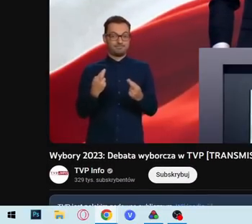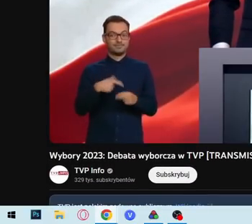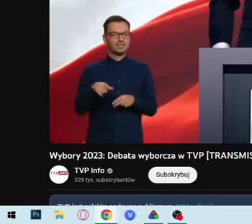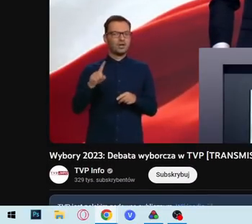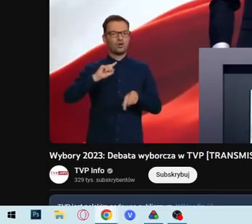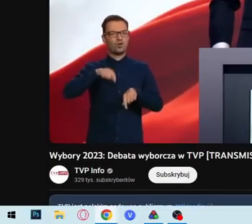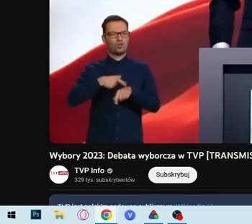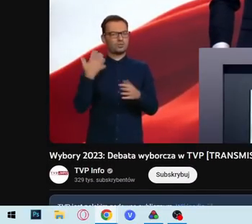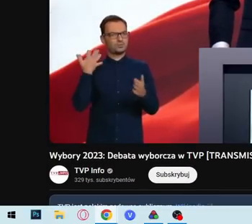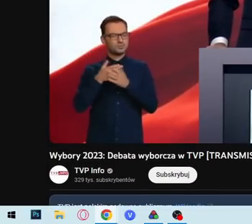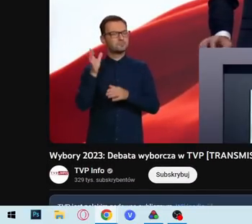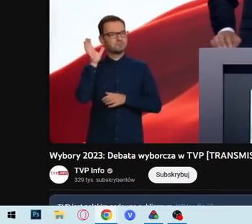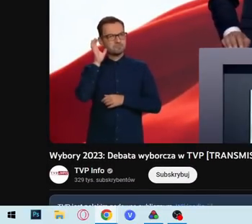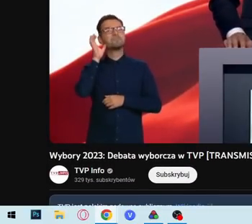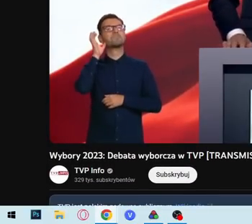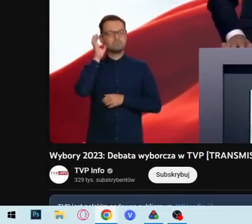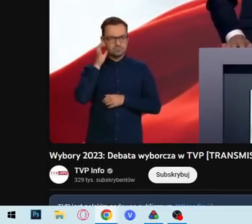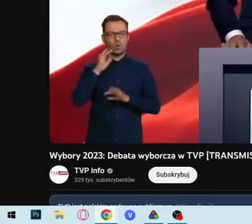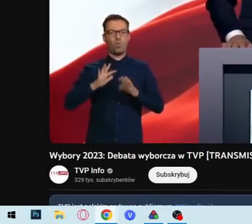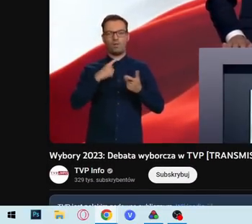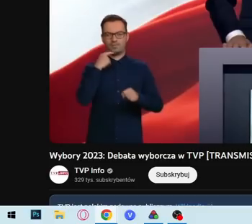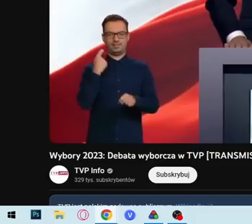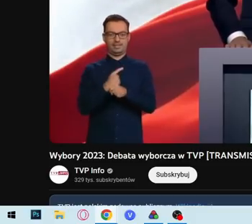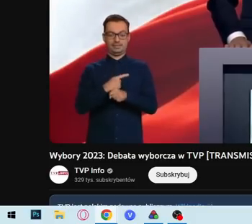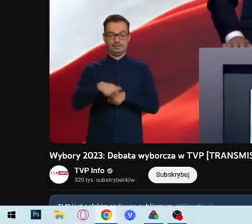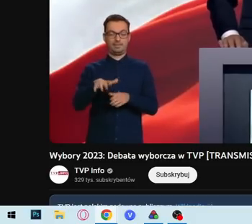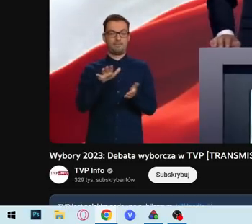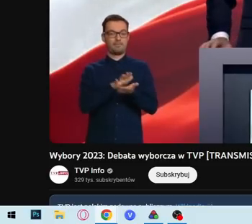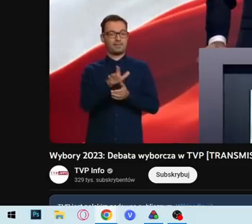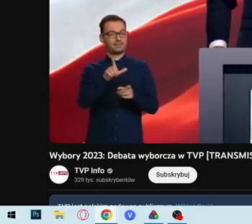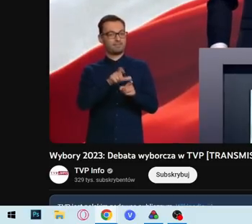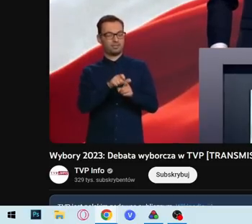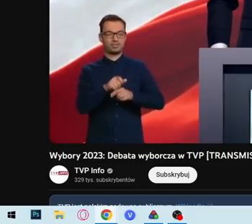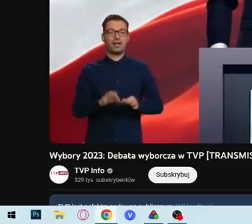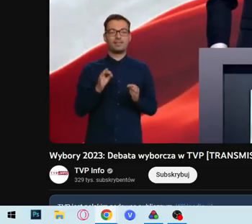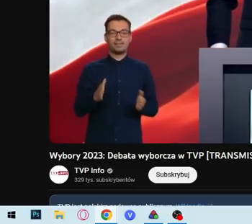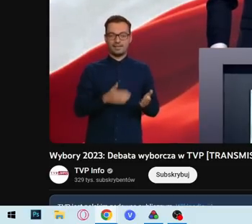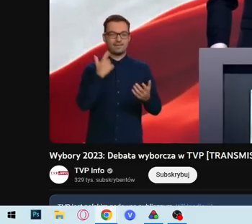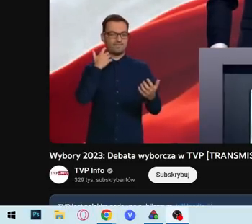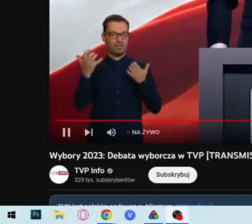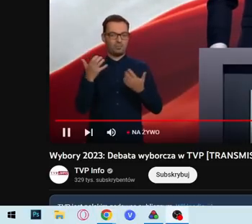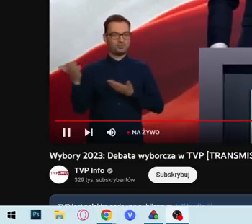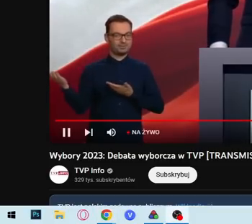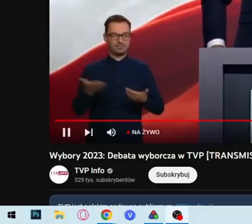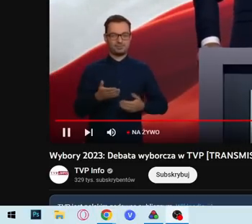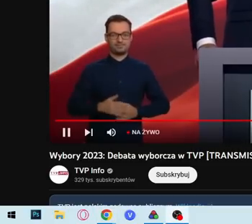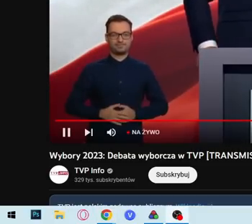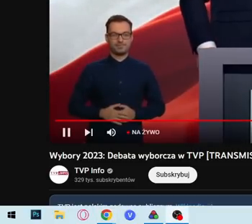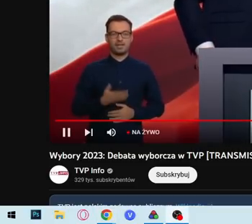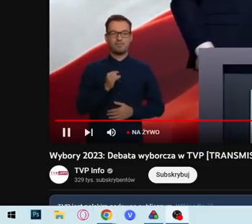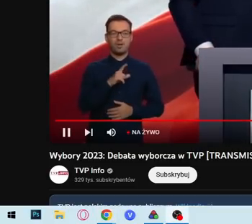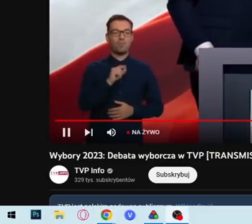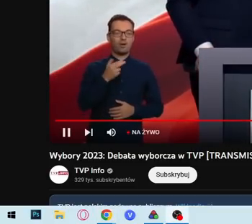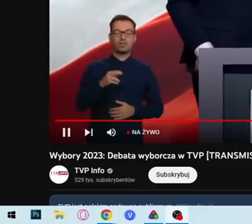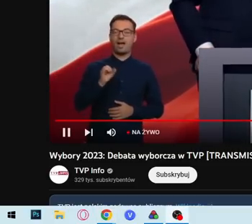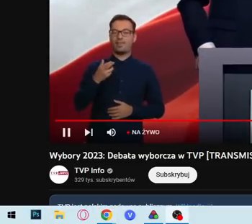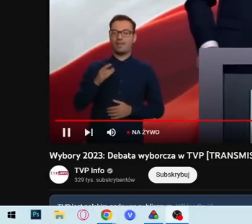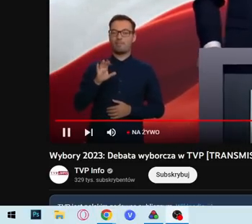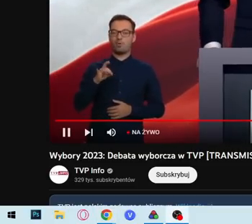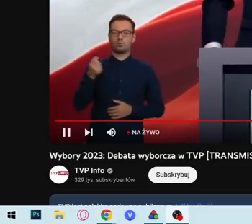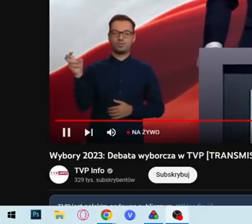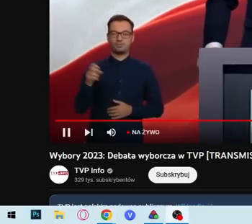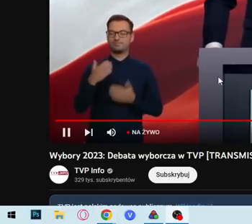minionej godziny, pomoże w podjęciu decyzji 15 października. Zapraszamy teraz państwa na wiadomości. Michał Rachoń. Anna